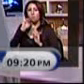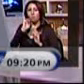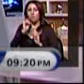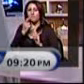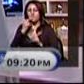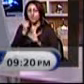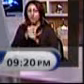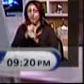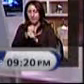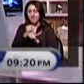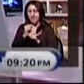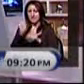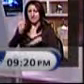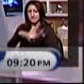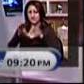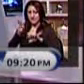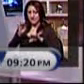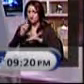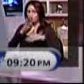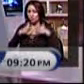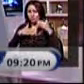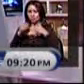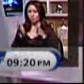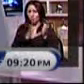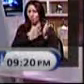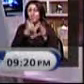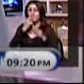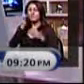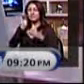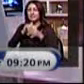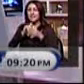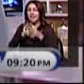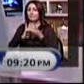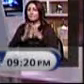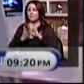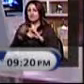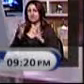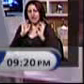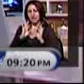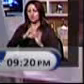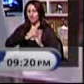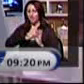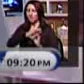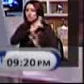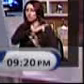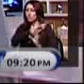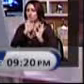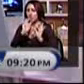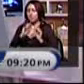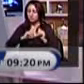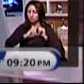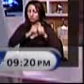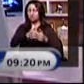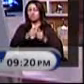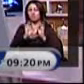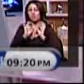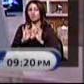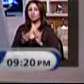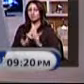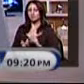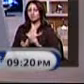سياسيا. المخاوف من التمزق بعضها بصراحه بعضها حقيقي وبعضها كاذب. بس هل